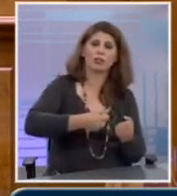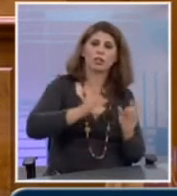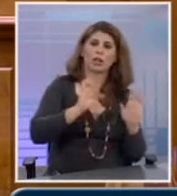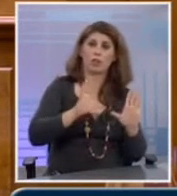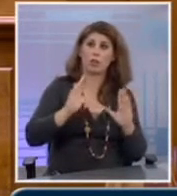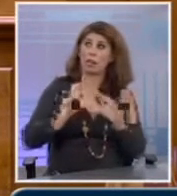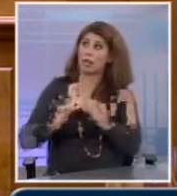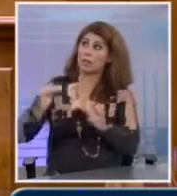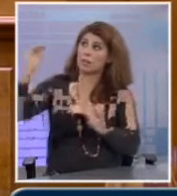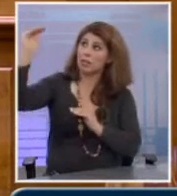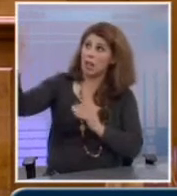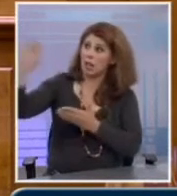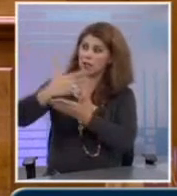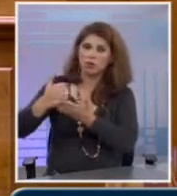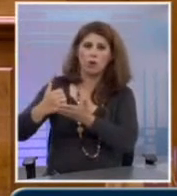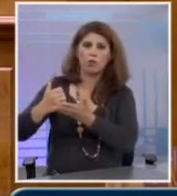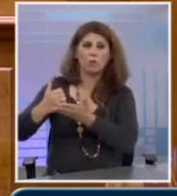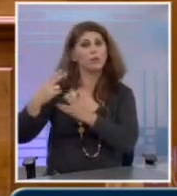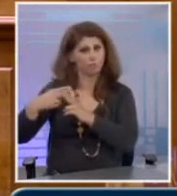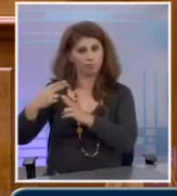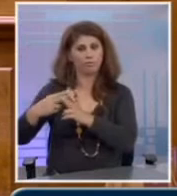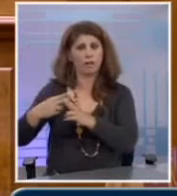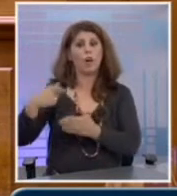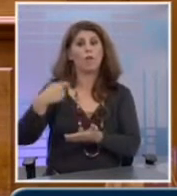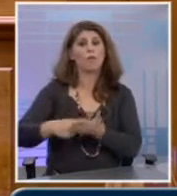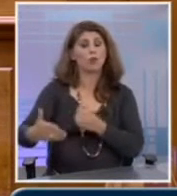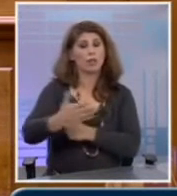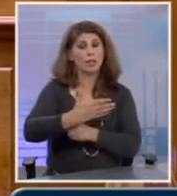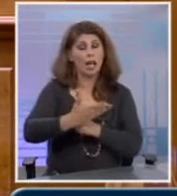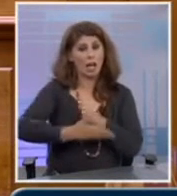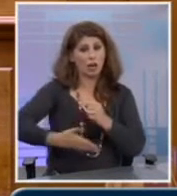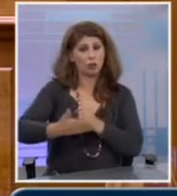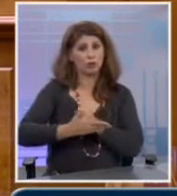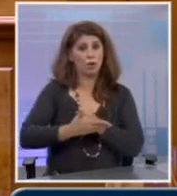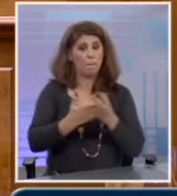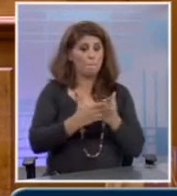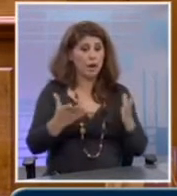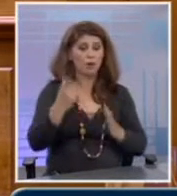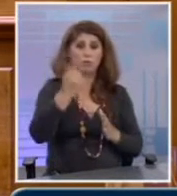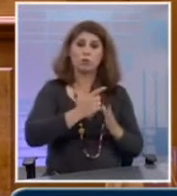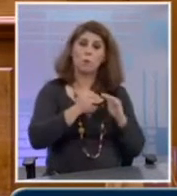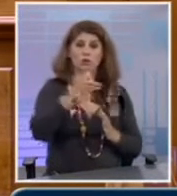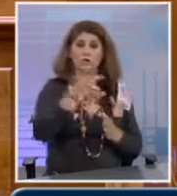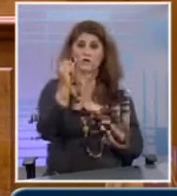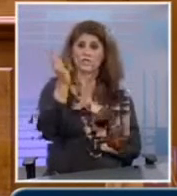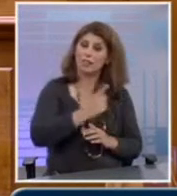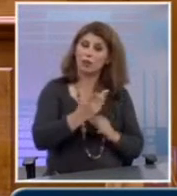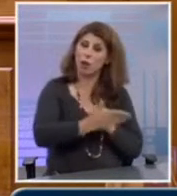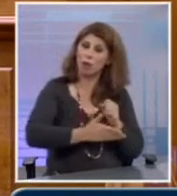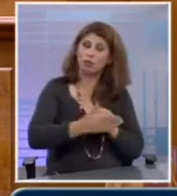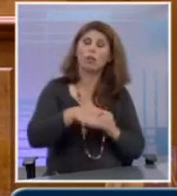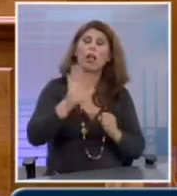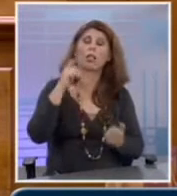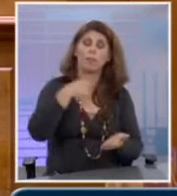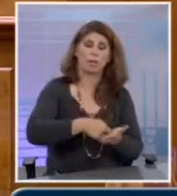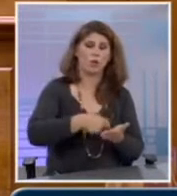εισοδήματα επιβαρύνονται σημαντικά. Στη φορολογία αγροτών, η μεγάλη μάζα των αγροτών, πάνω από το 80% των αγροτών δεν